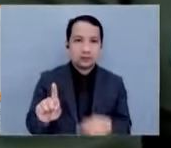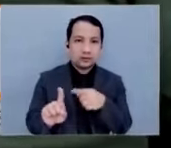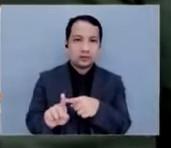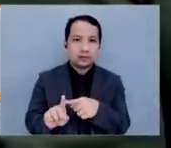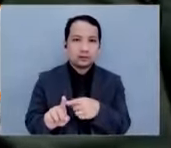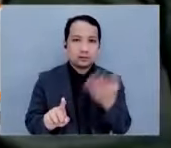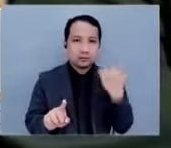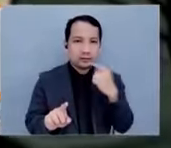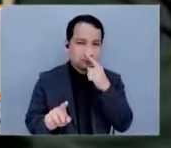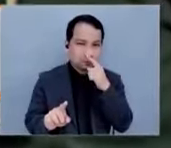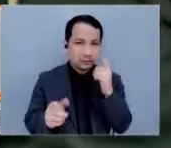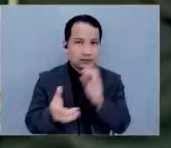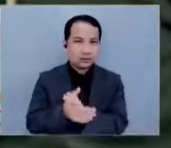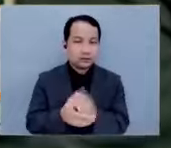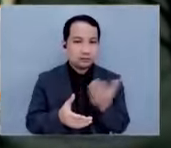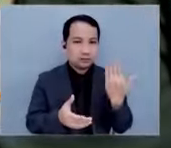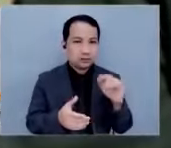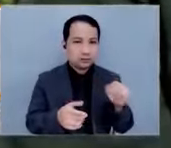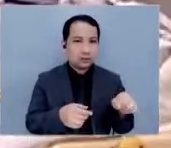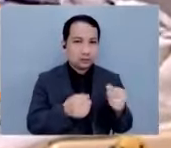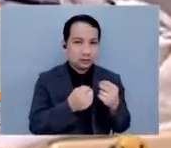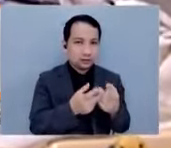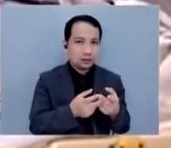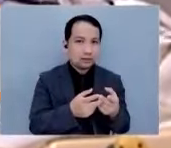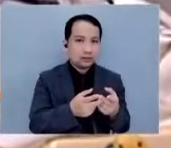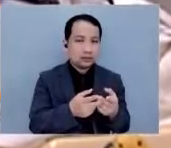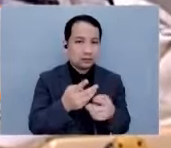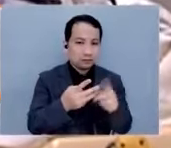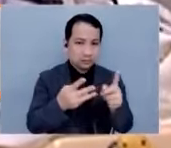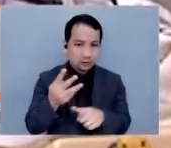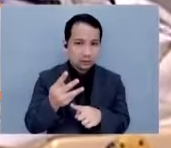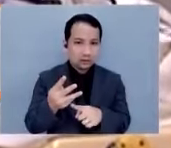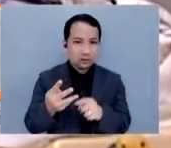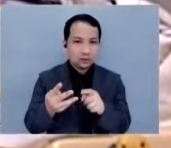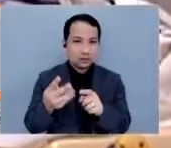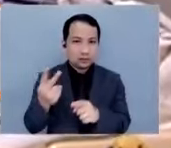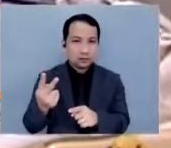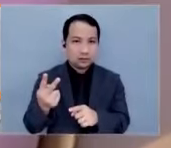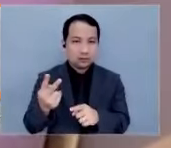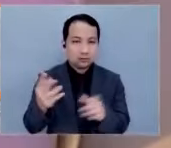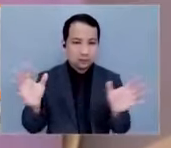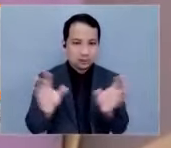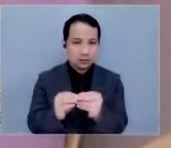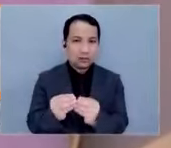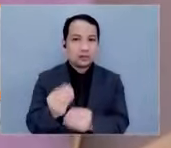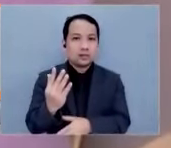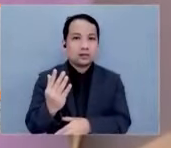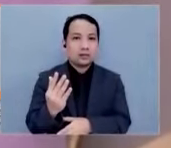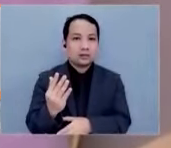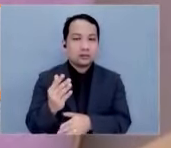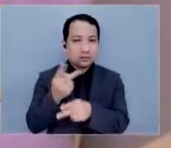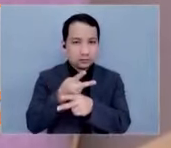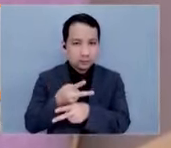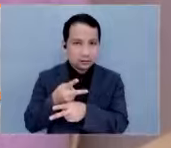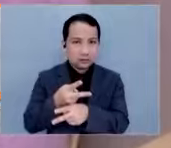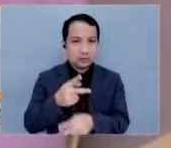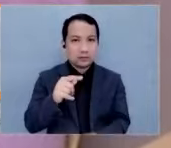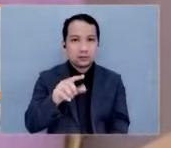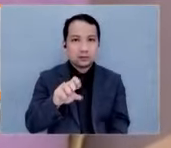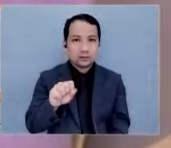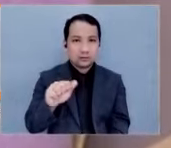asawa, isa sa dati niyang kinakasama at dalawa kay Tessa. Lahat sila inaalagaan ni Tessa. Ang